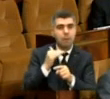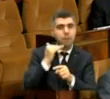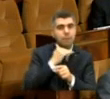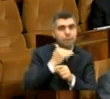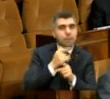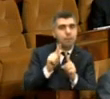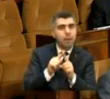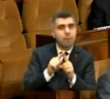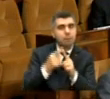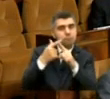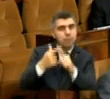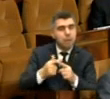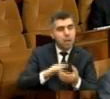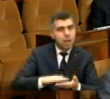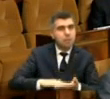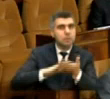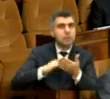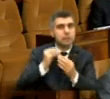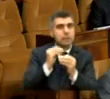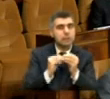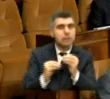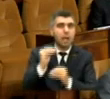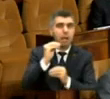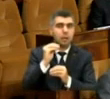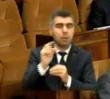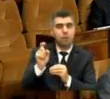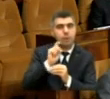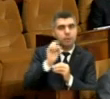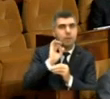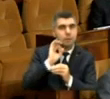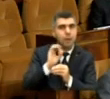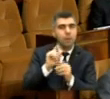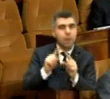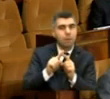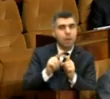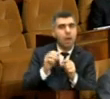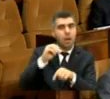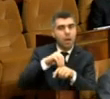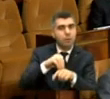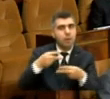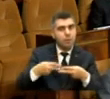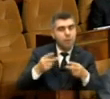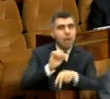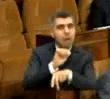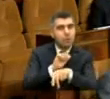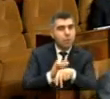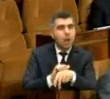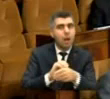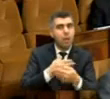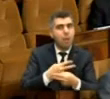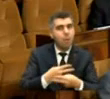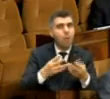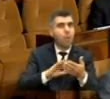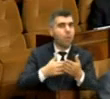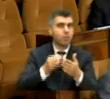وضعيتهم المادية، وذلك بالرفع من التعويضات التي يتلقونها وتوسيع الخدمات الاجتماعية المقدمة